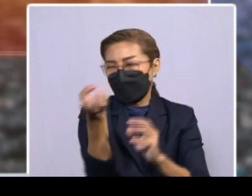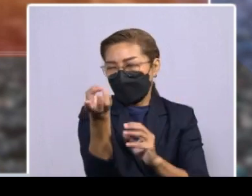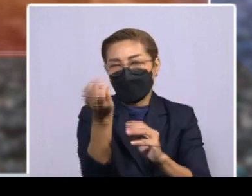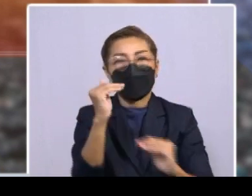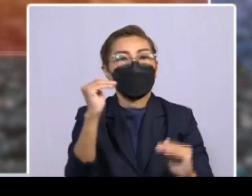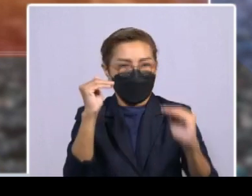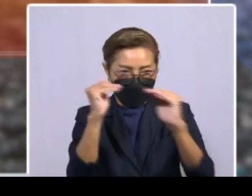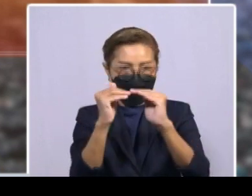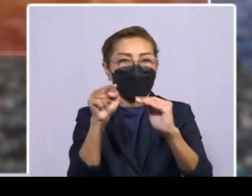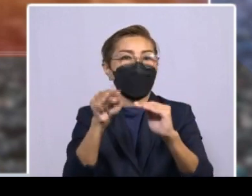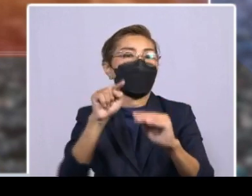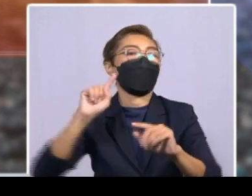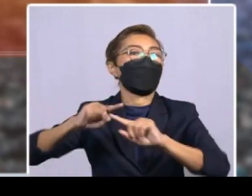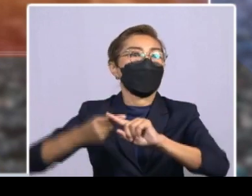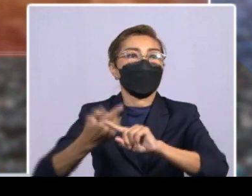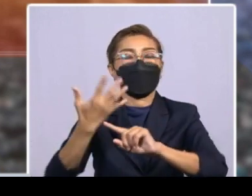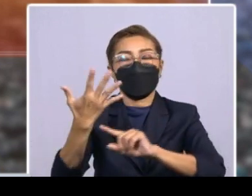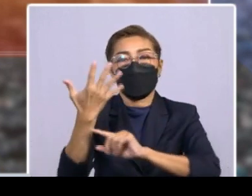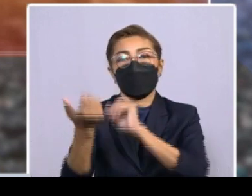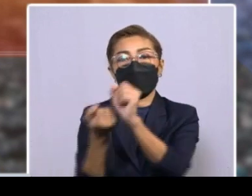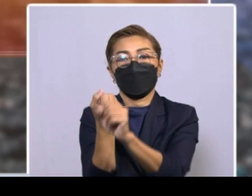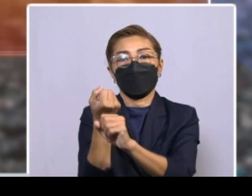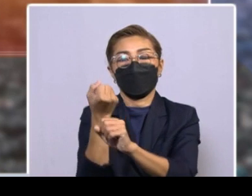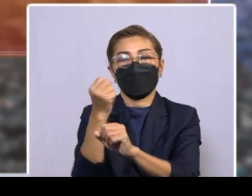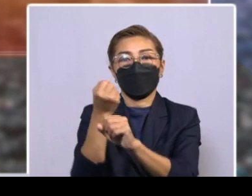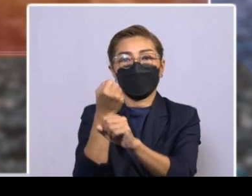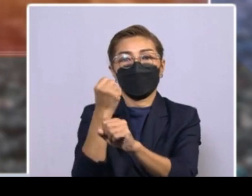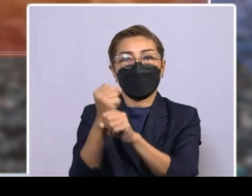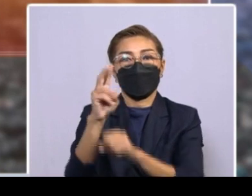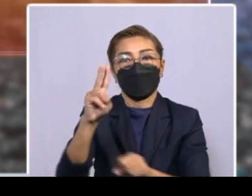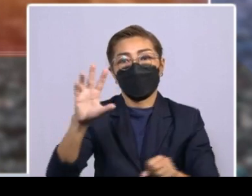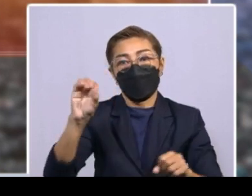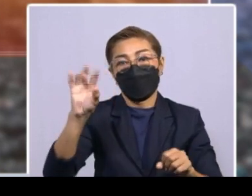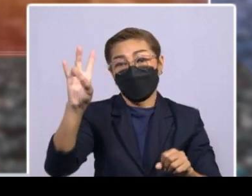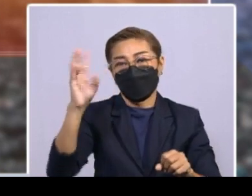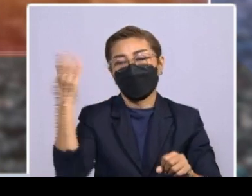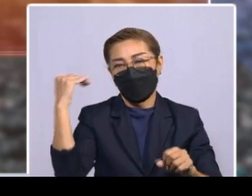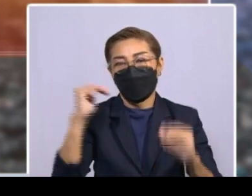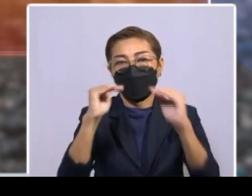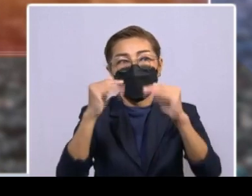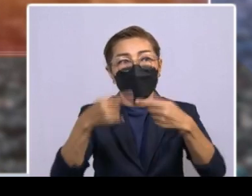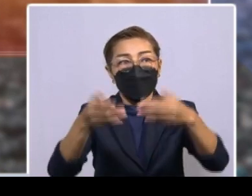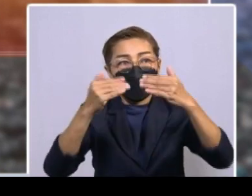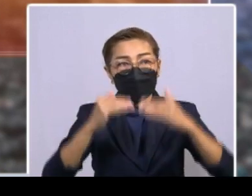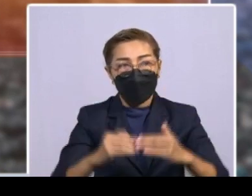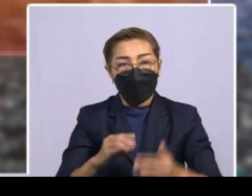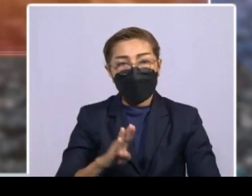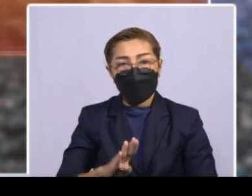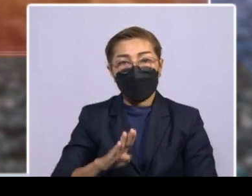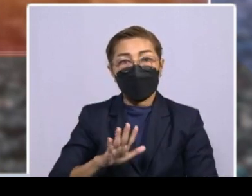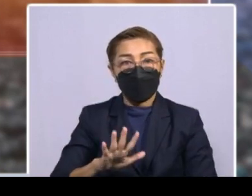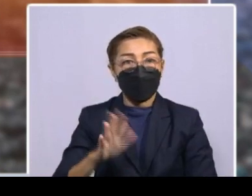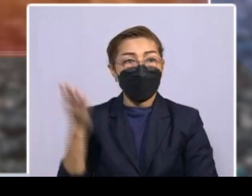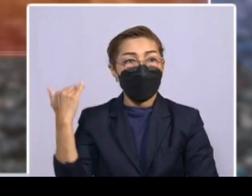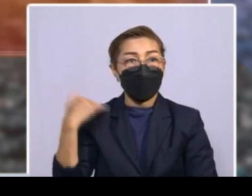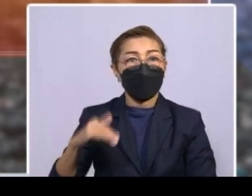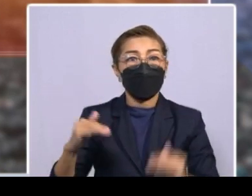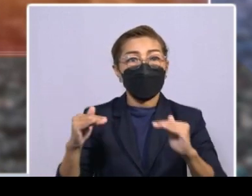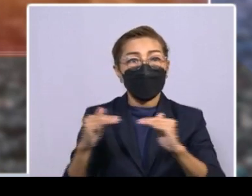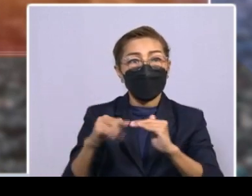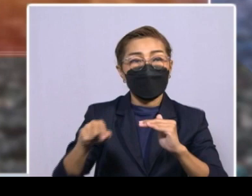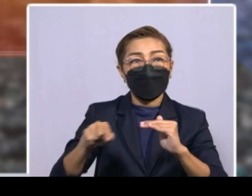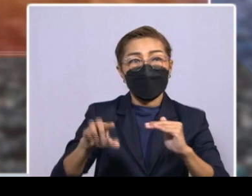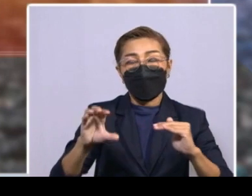ราคาสูงสุดเมื่อ 16พฤษภาคมปี 57ส่วนดีเซล b5คือตอนนี้ยังถูกกว่ามิดนึงในปี 57ยัง